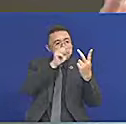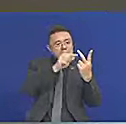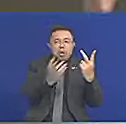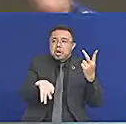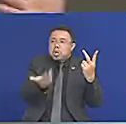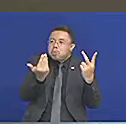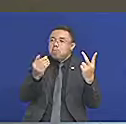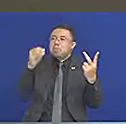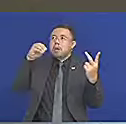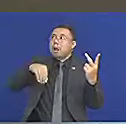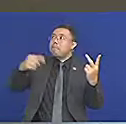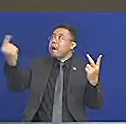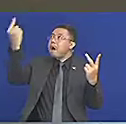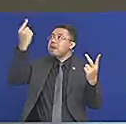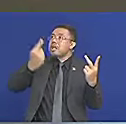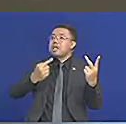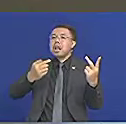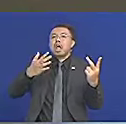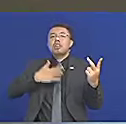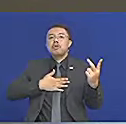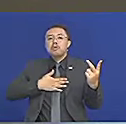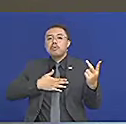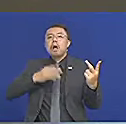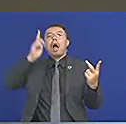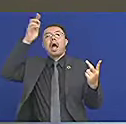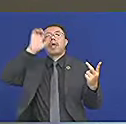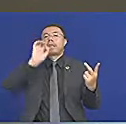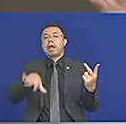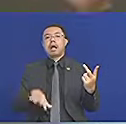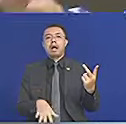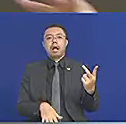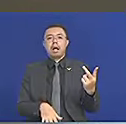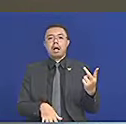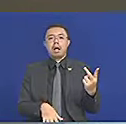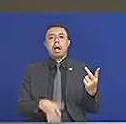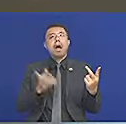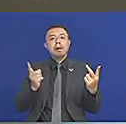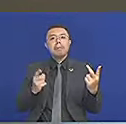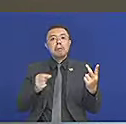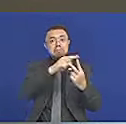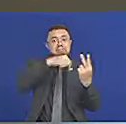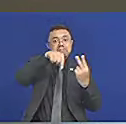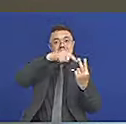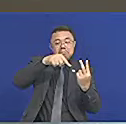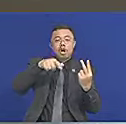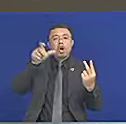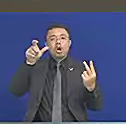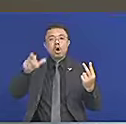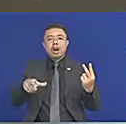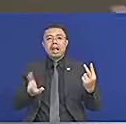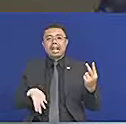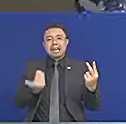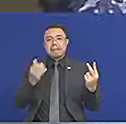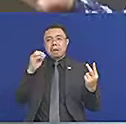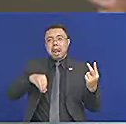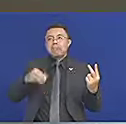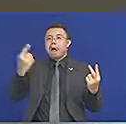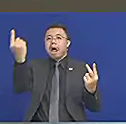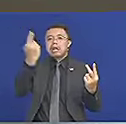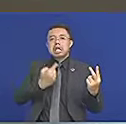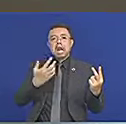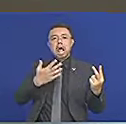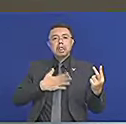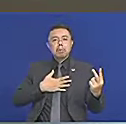hidup di hadiratku, kata Allah. Sebab dia hidup di hadiratku, karena